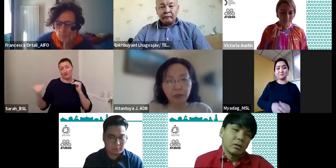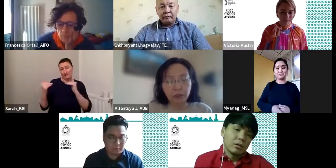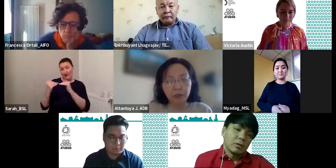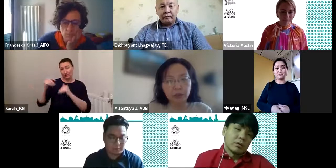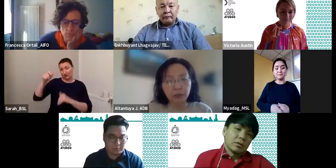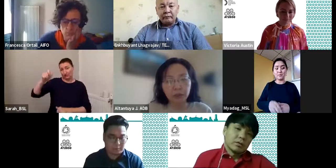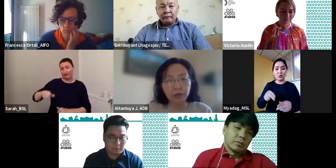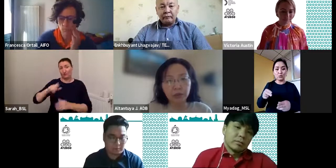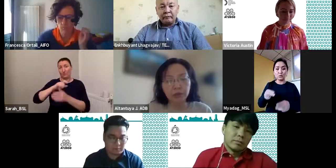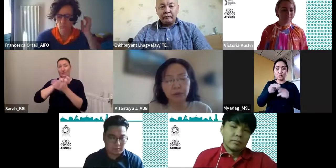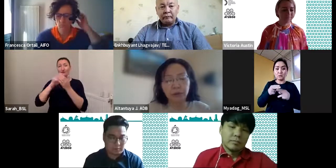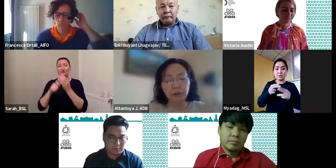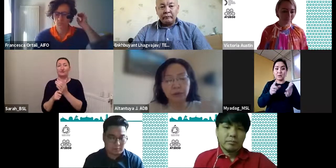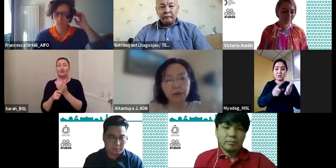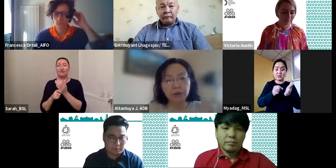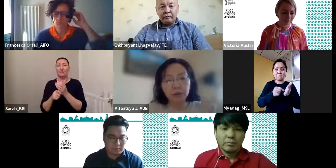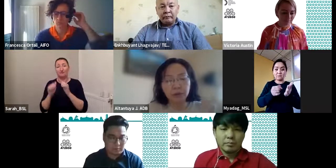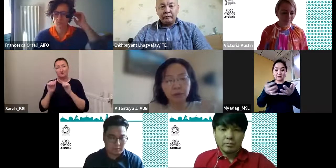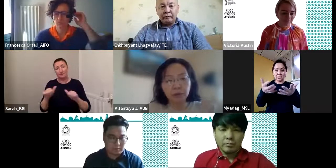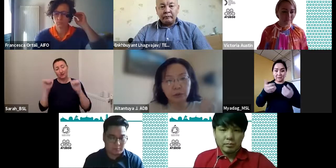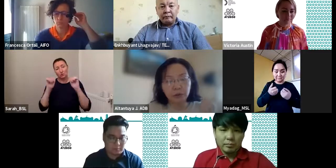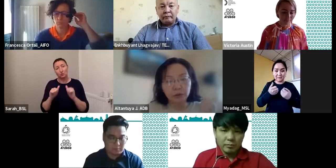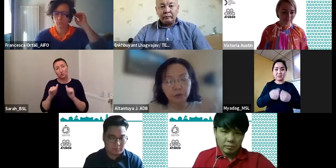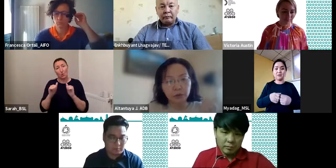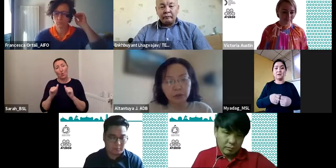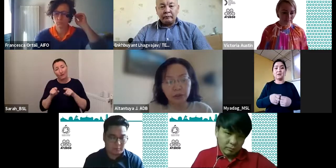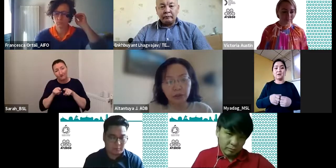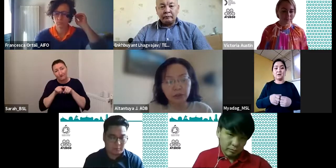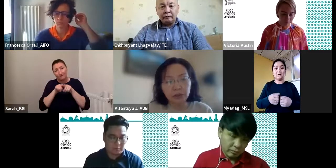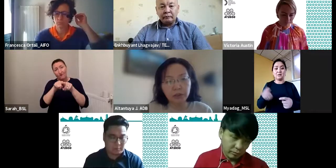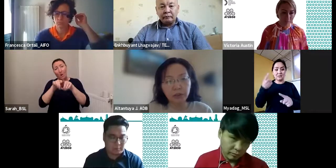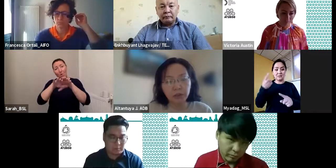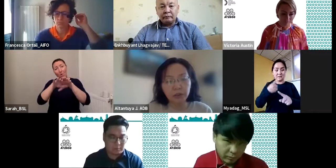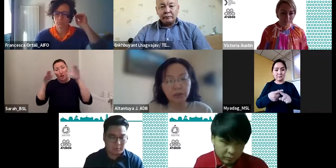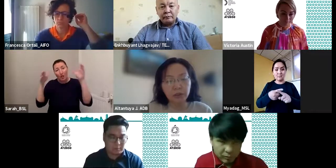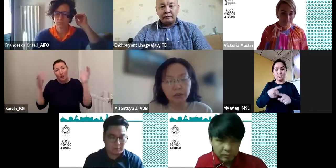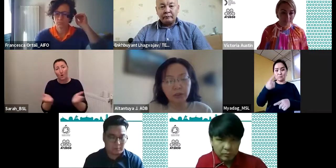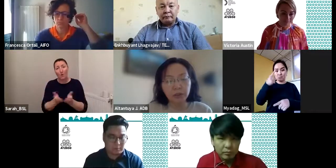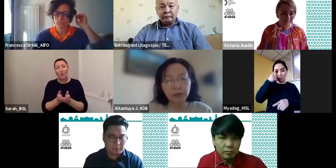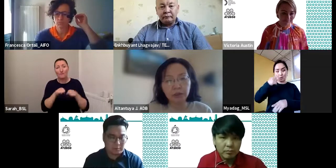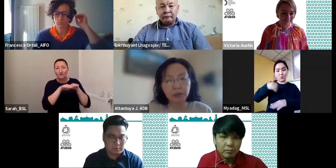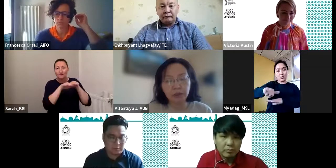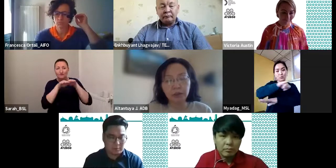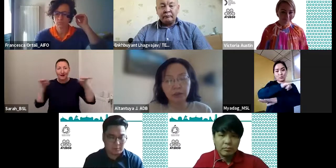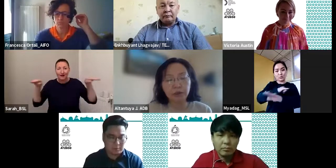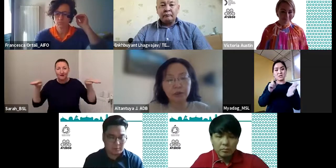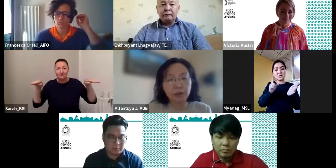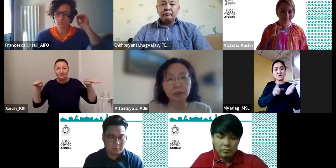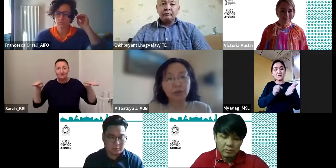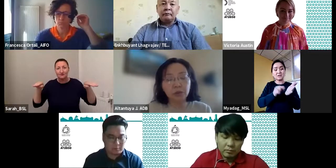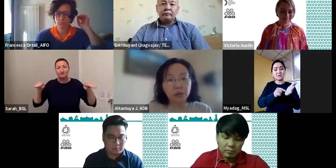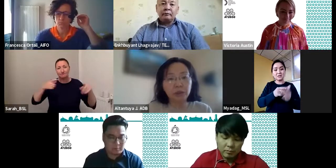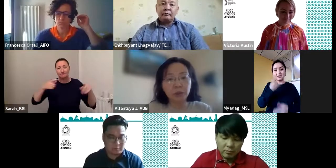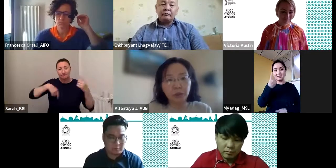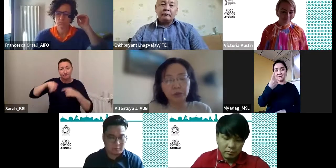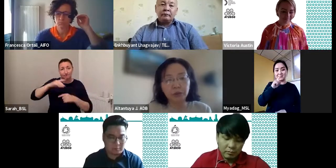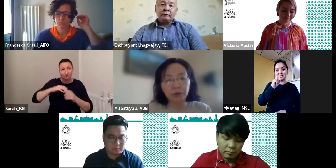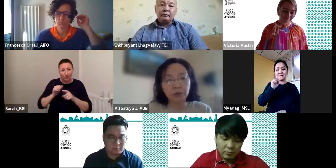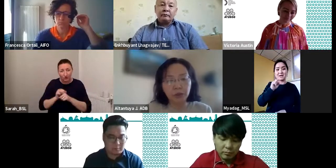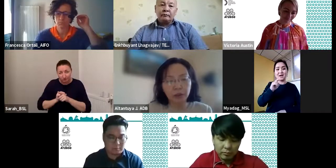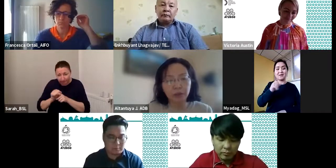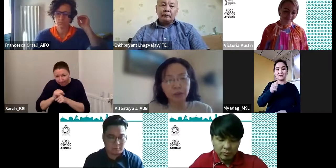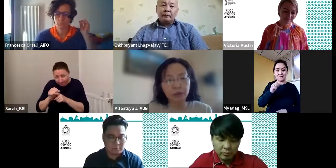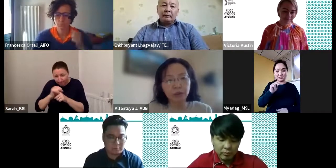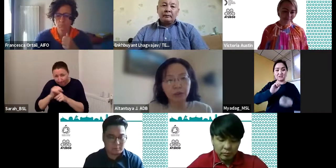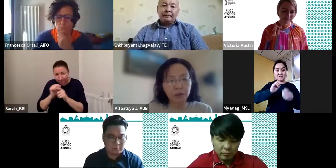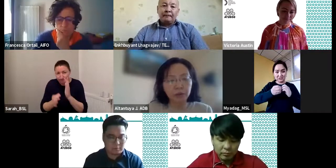туслах хэрэгслийг хөдөлж авах тийм. Дээрээс нь бол одоо улсынхаа хэрэгцээг бүгдээр ингээд нэг захиалагчаар өгөх одоо стратегийн түншлэлийг байгуулж одоо